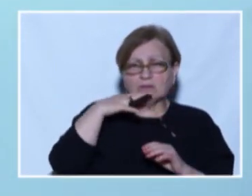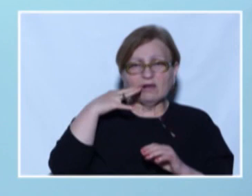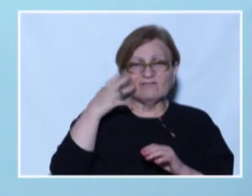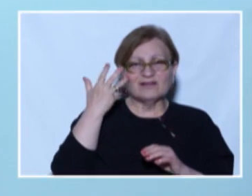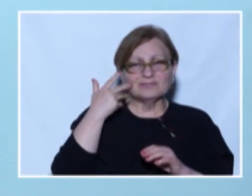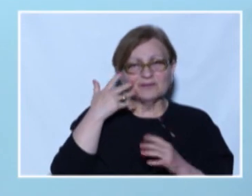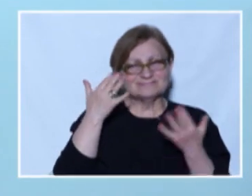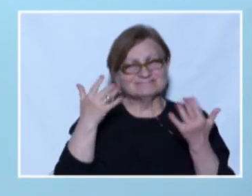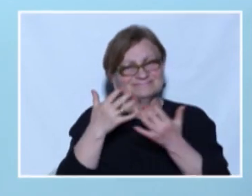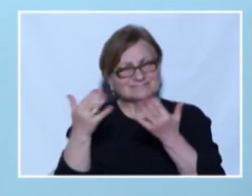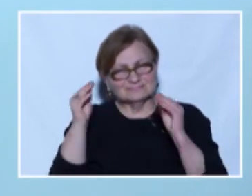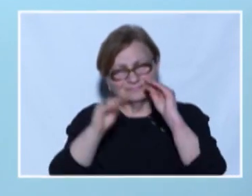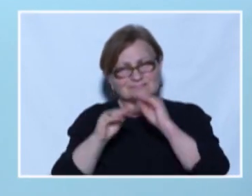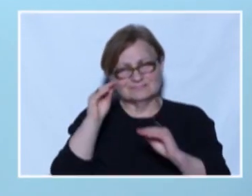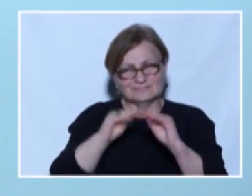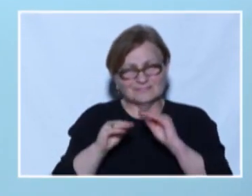მრავალფეროვნების ჰარმონიას